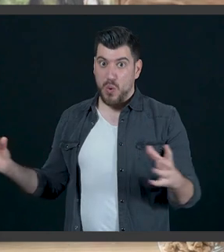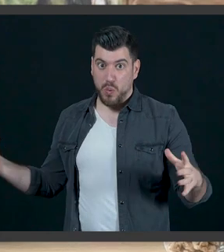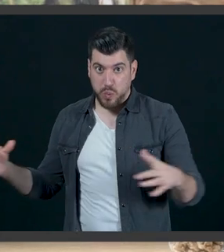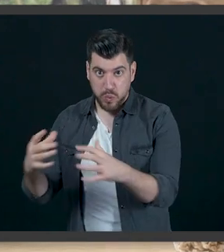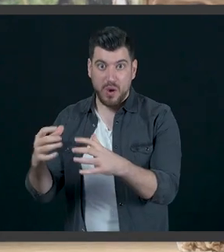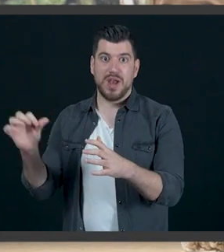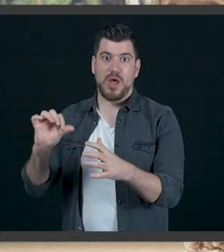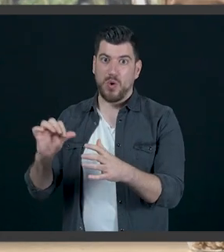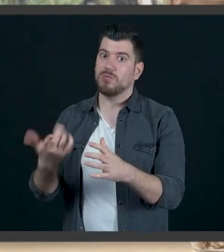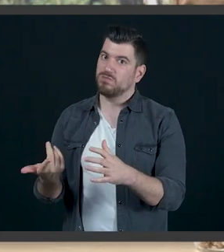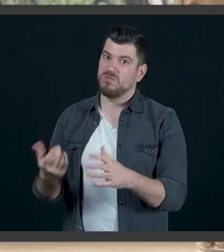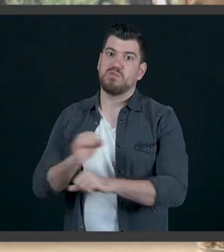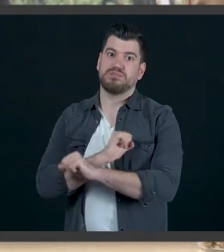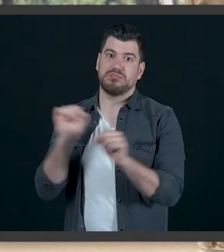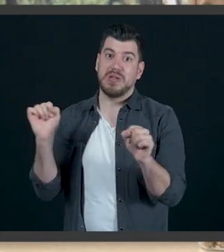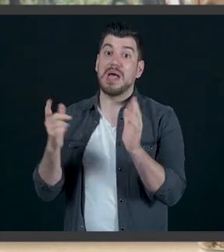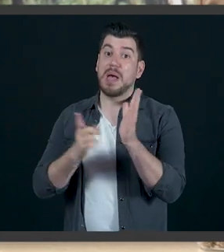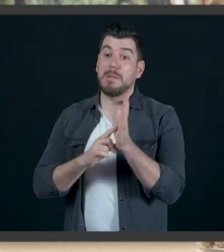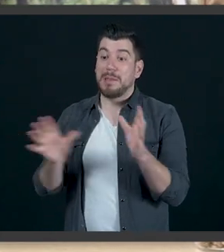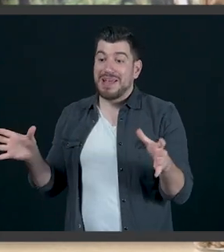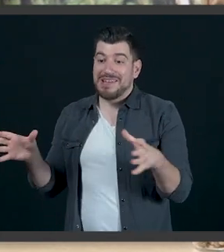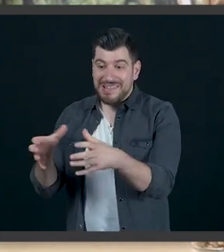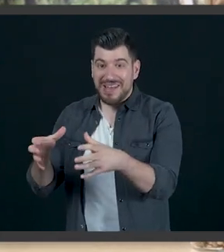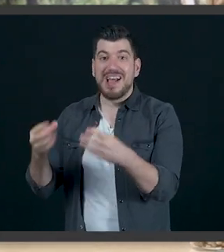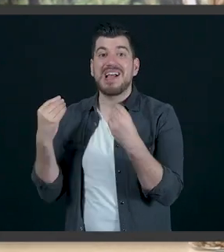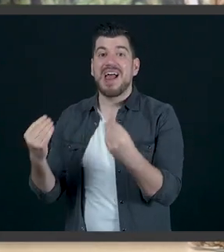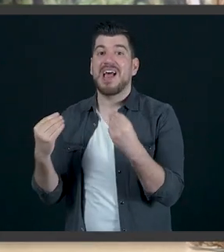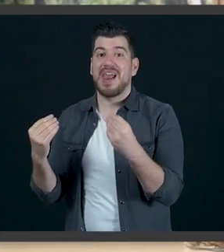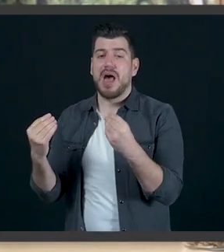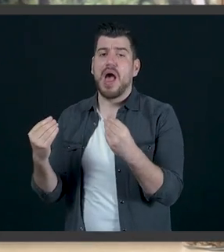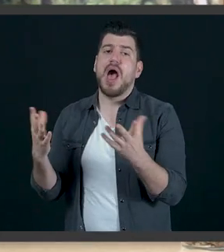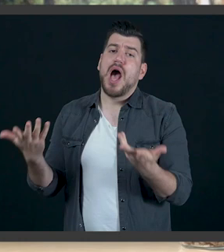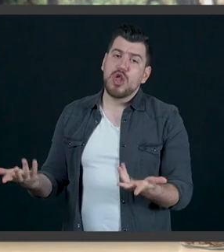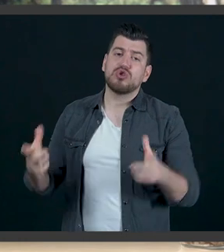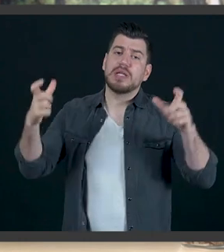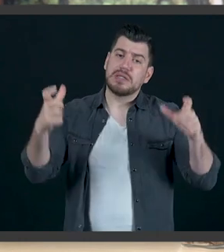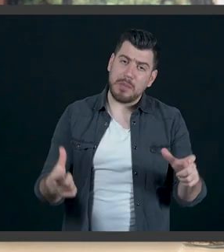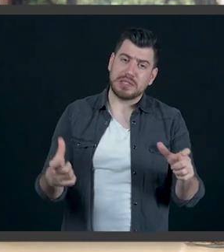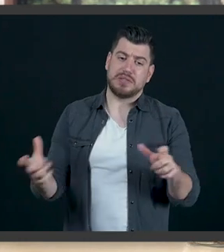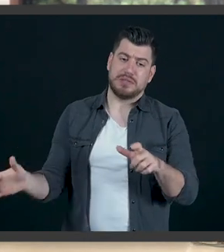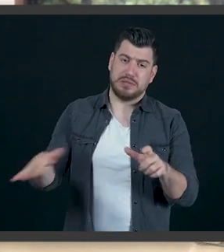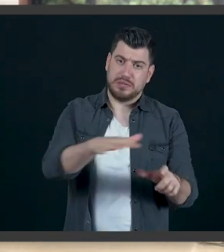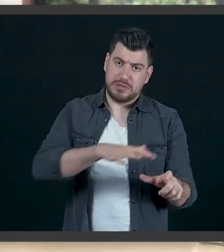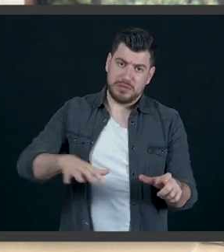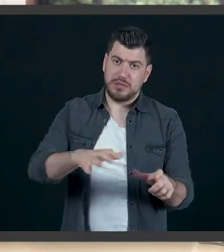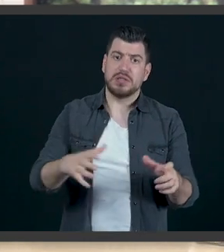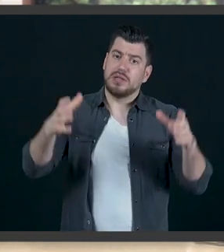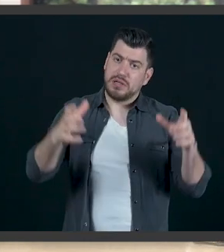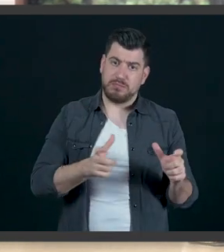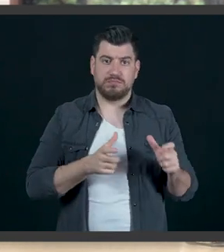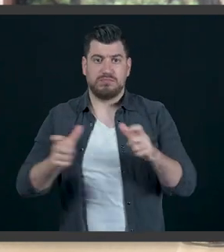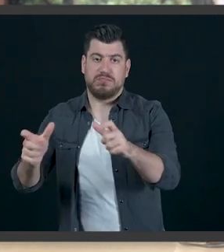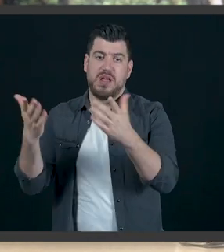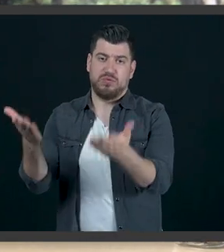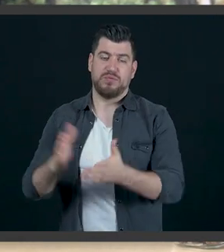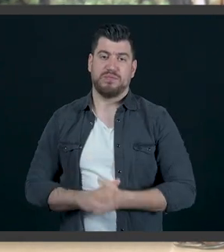πολύ, προσέξτε να κλείνει καλά η φόρμα σας ή άμα δεν κλείνει καλά η φόρμα σας, πάρτε ένα στρόγγυλο ταψάκι 28 και χρησιμοποιήστε κατευθείαν εκείνο.